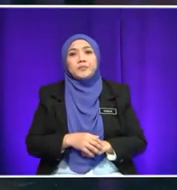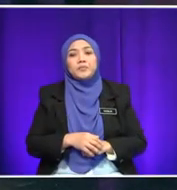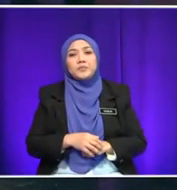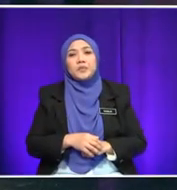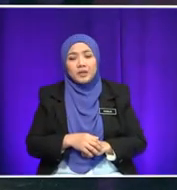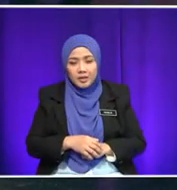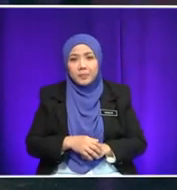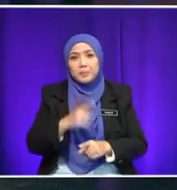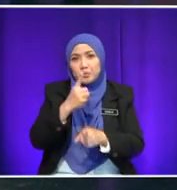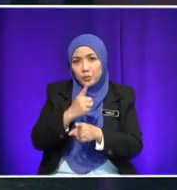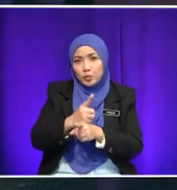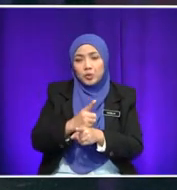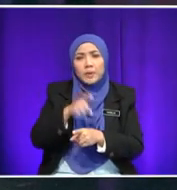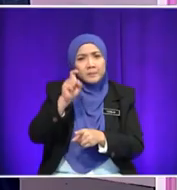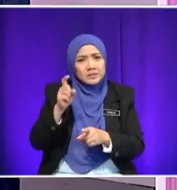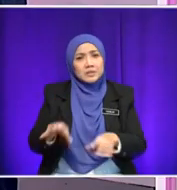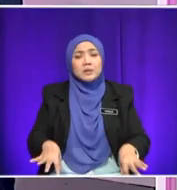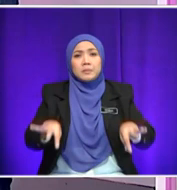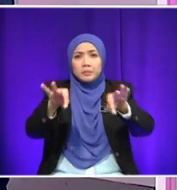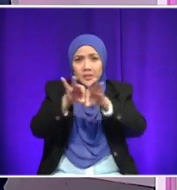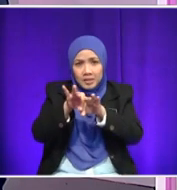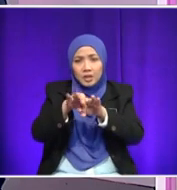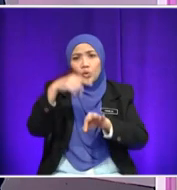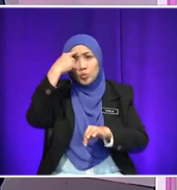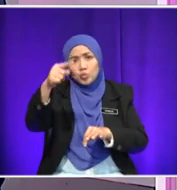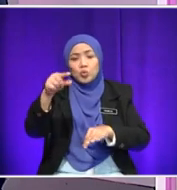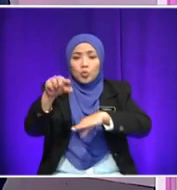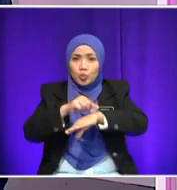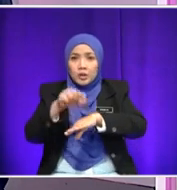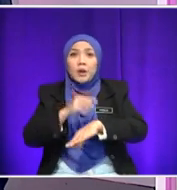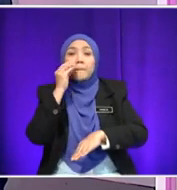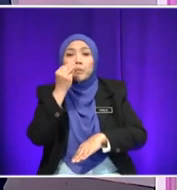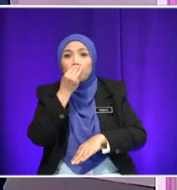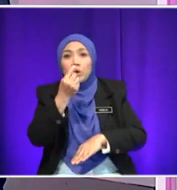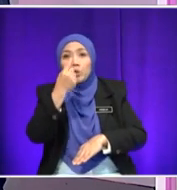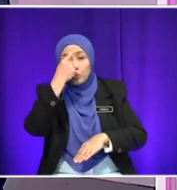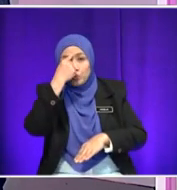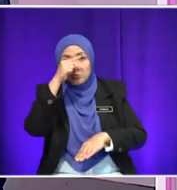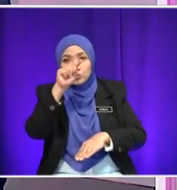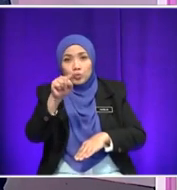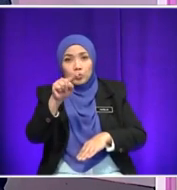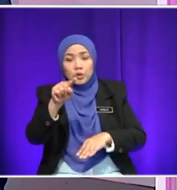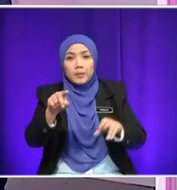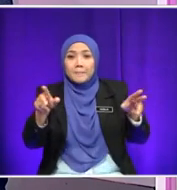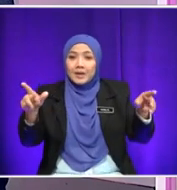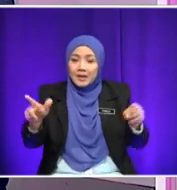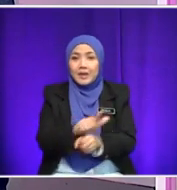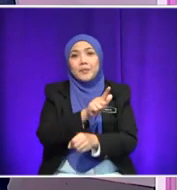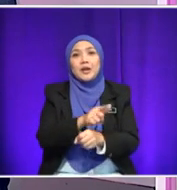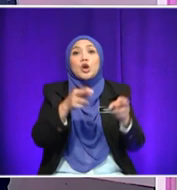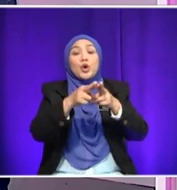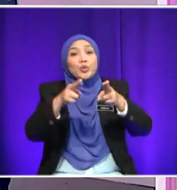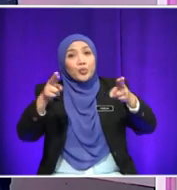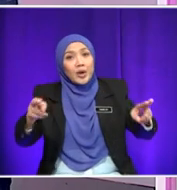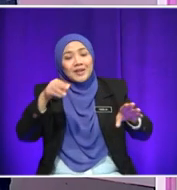peranan yang amat penting contoh minimalis tadinya kita menggunakan bunga yang sangat ringkas hanya bunga yang berkonsepkan